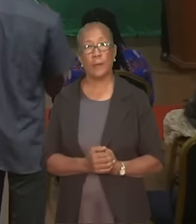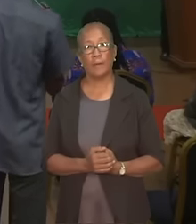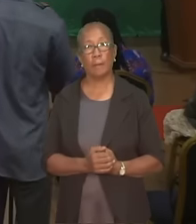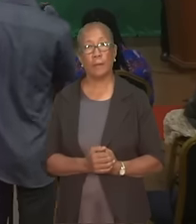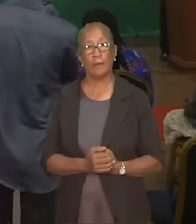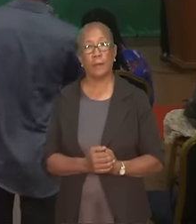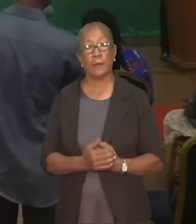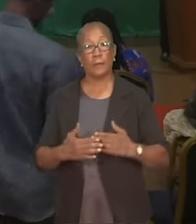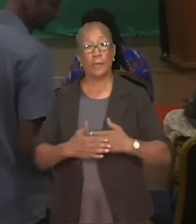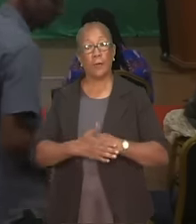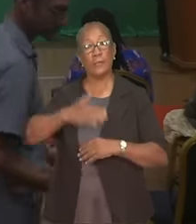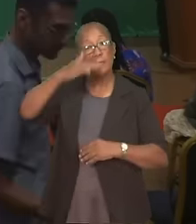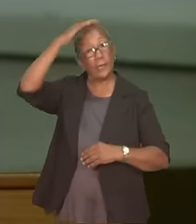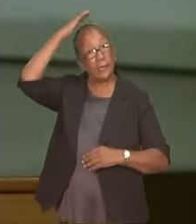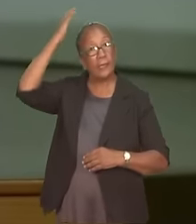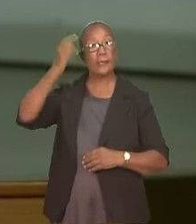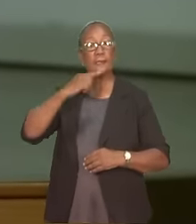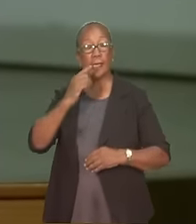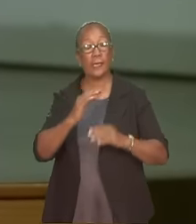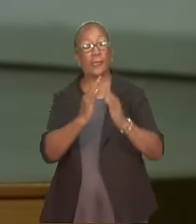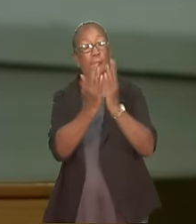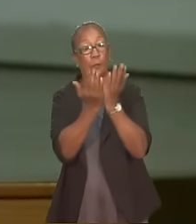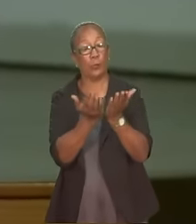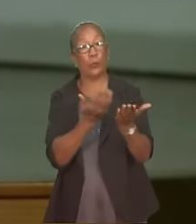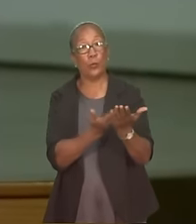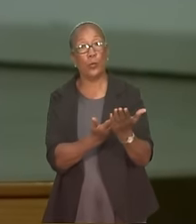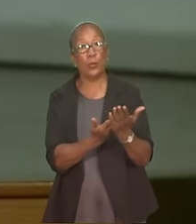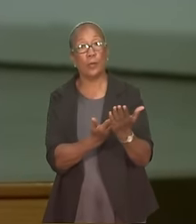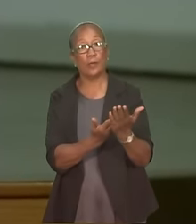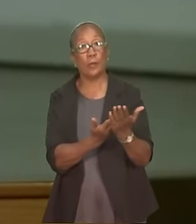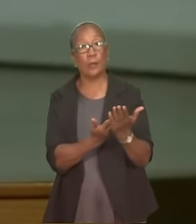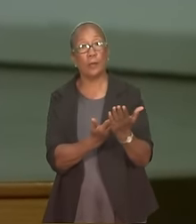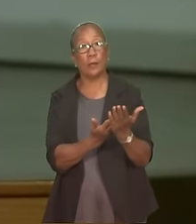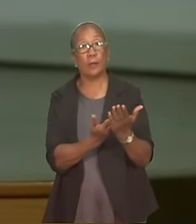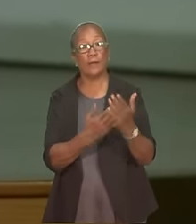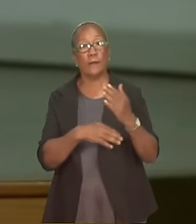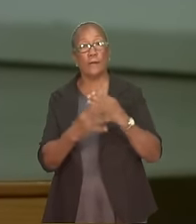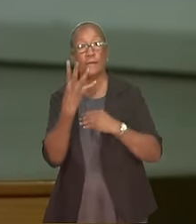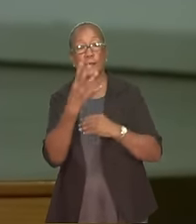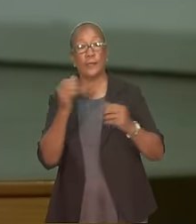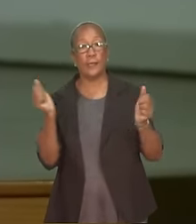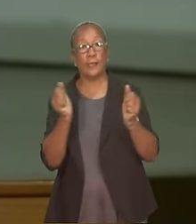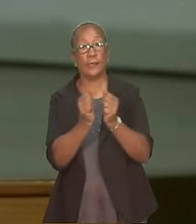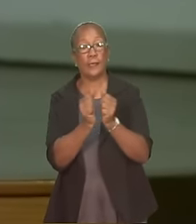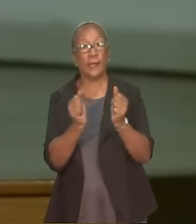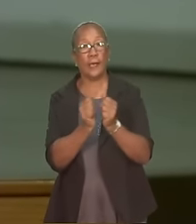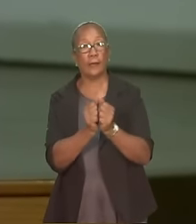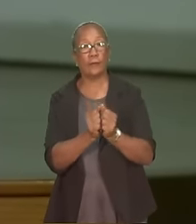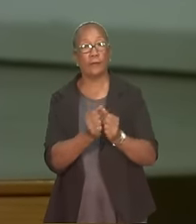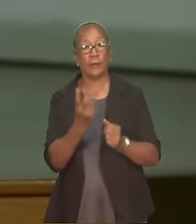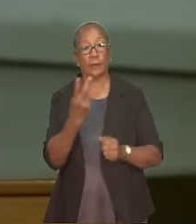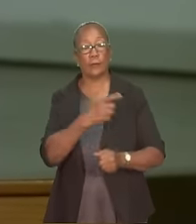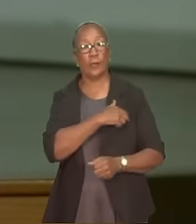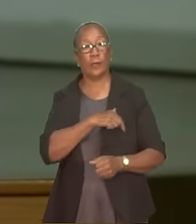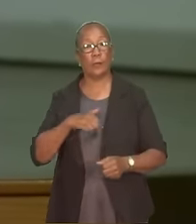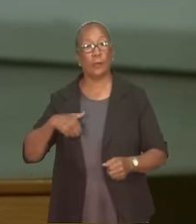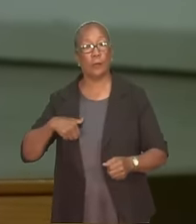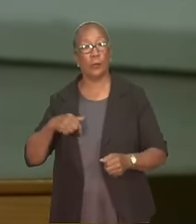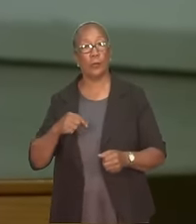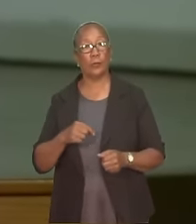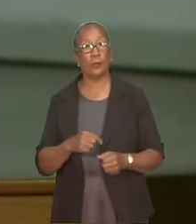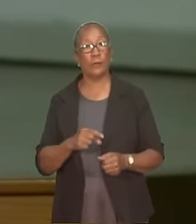Dames en heren, ik mag aangeven dat het boekwerk in het kader van 4 jaar regering Santokki-Brunswijk via